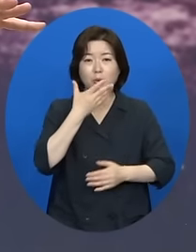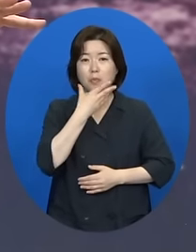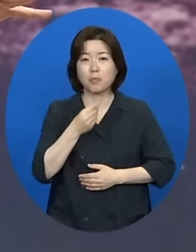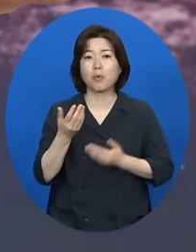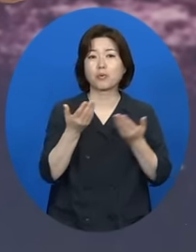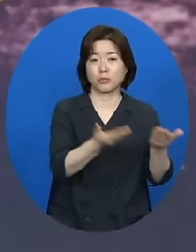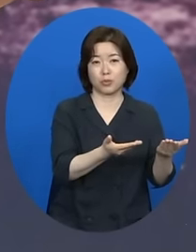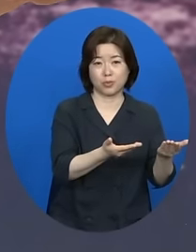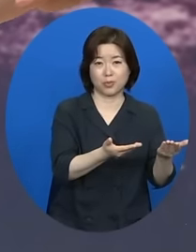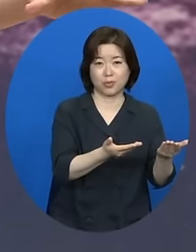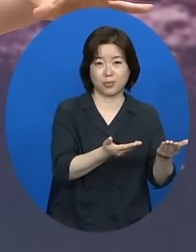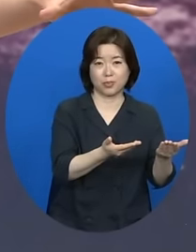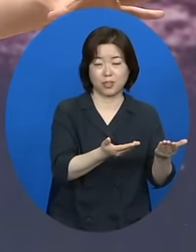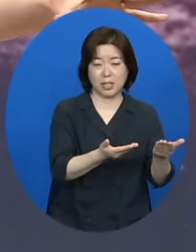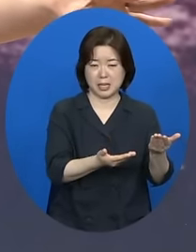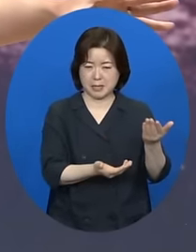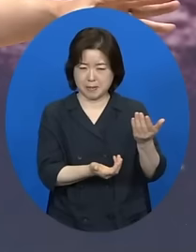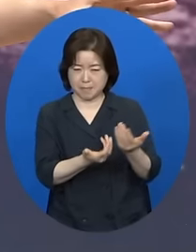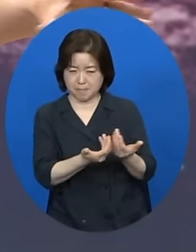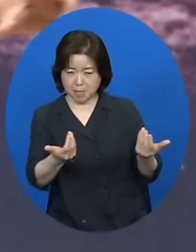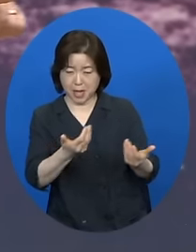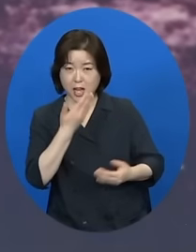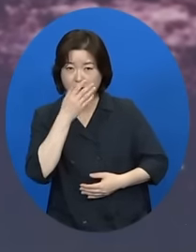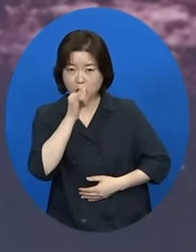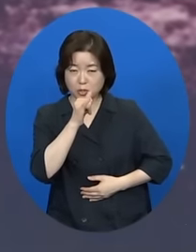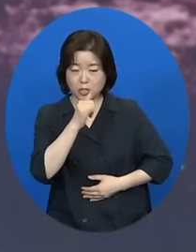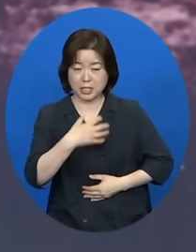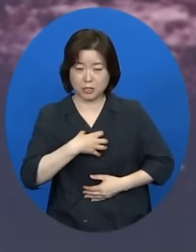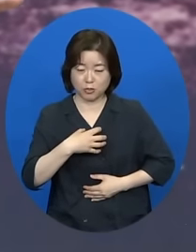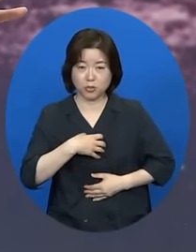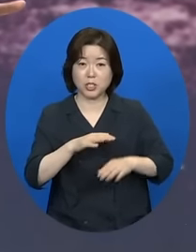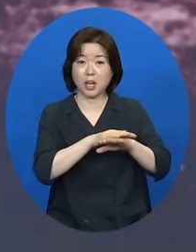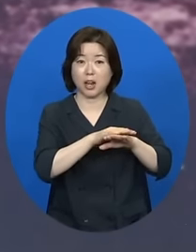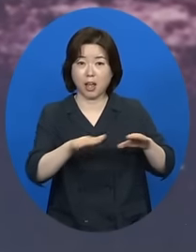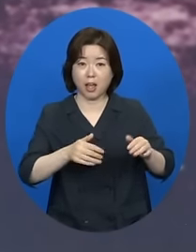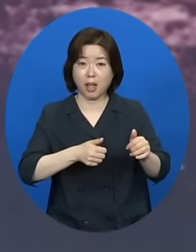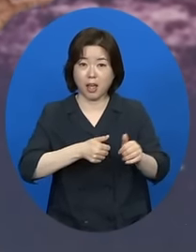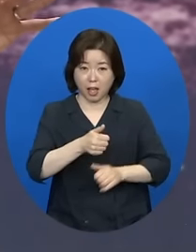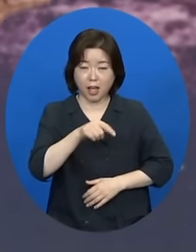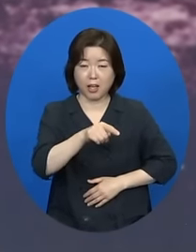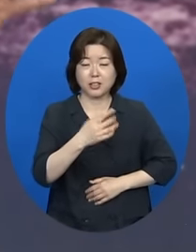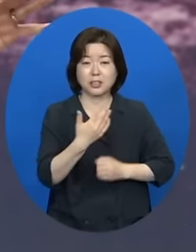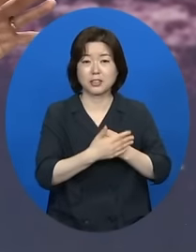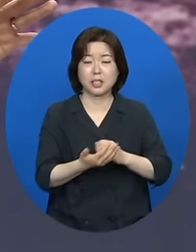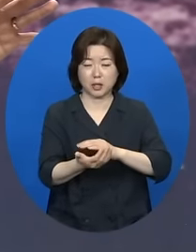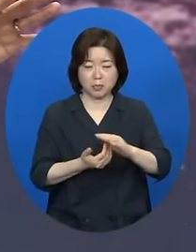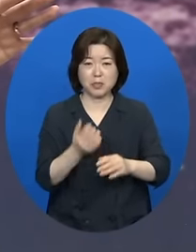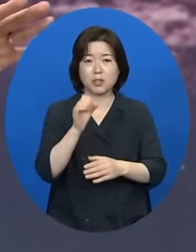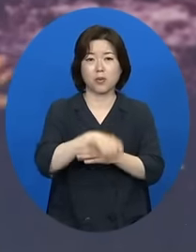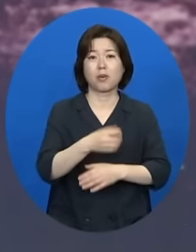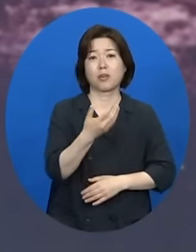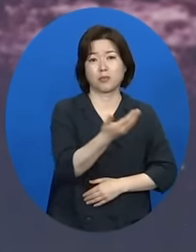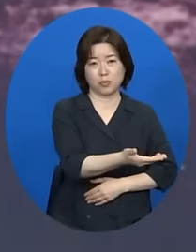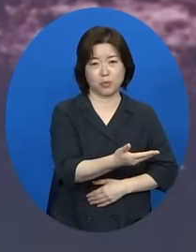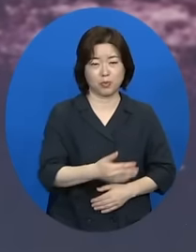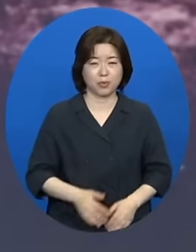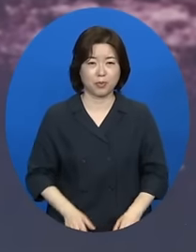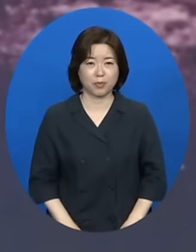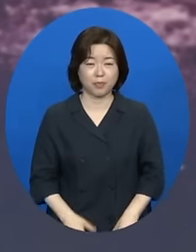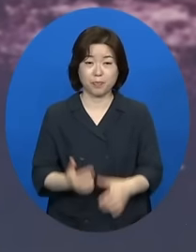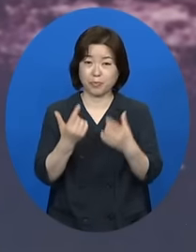주셔서 갈라설 수 있었던 위기를 극복하게 하시는 은혜를 미리 주신 것이죠.